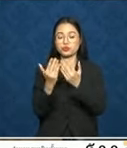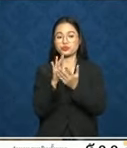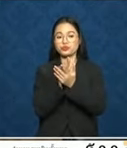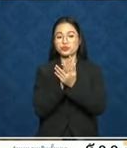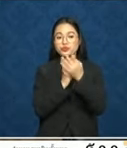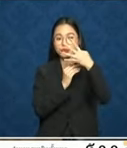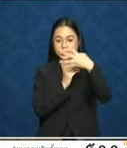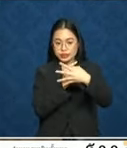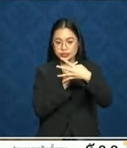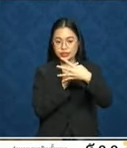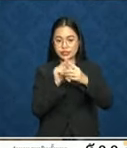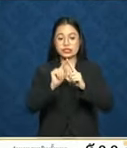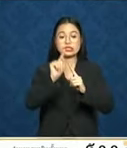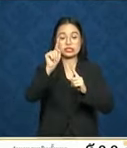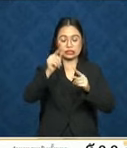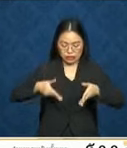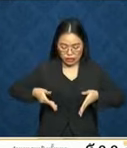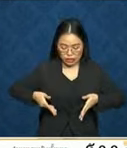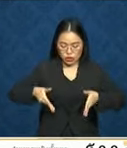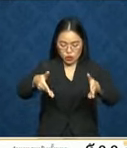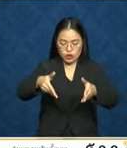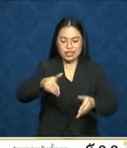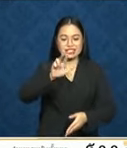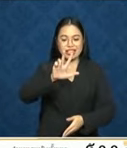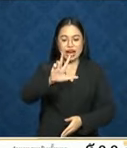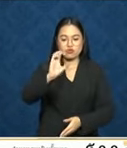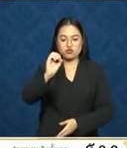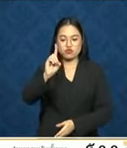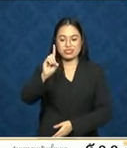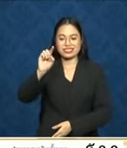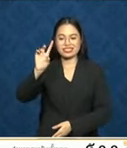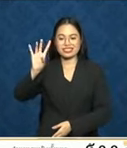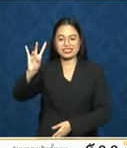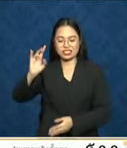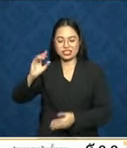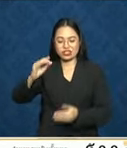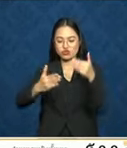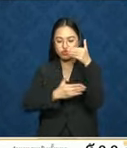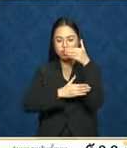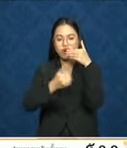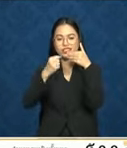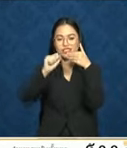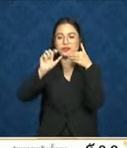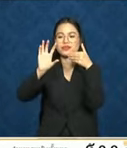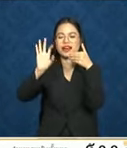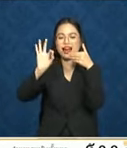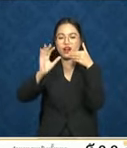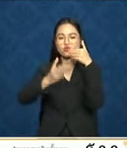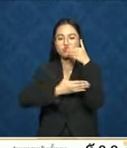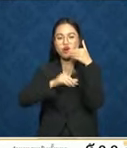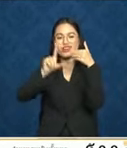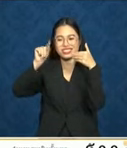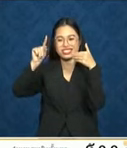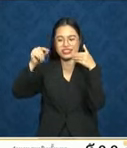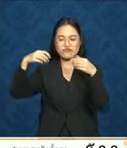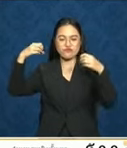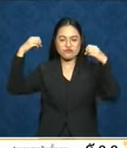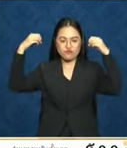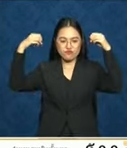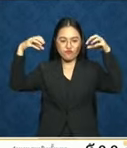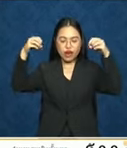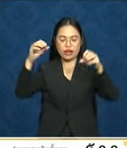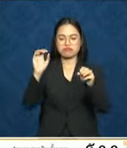เรื่องแรกถนน3017ช่วงบริเวณซอย19ถึงซอย20ครับท่านประธานไม่มีไฟส่องสว่าง